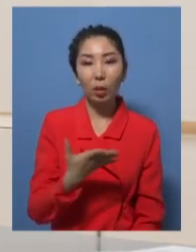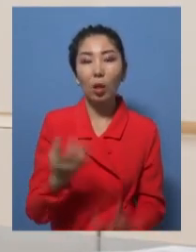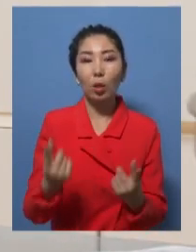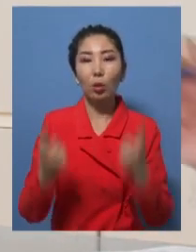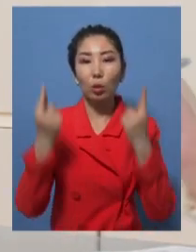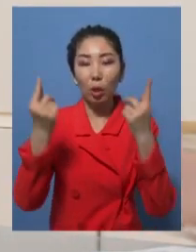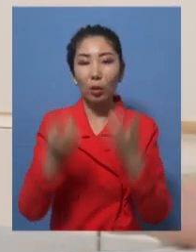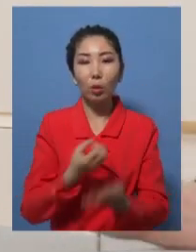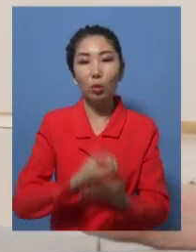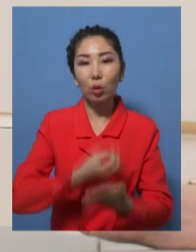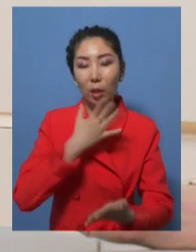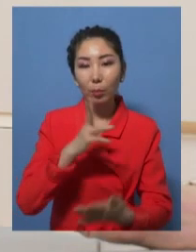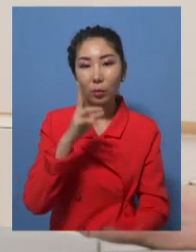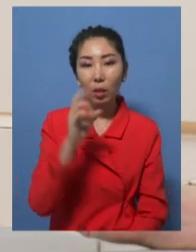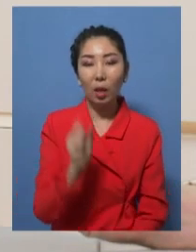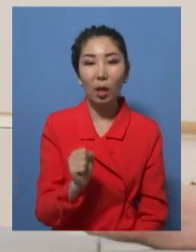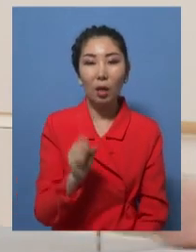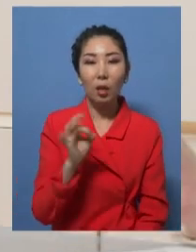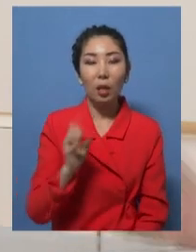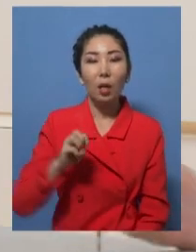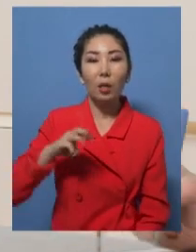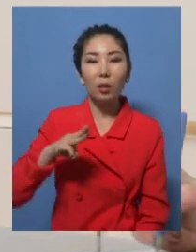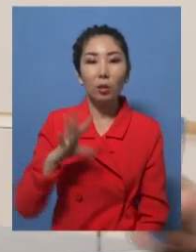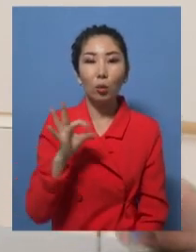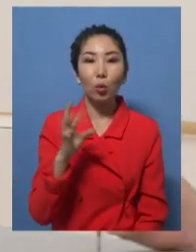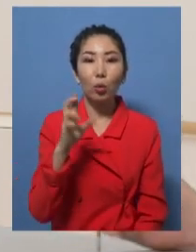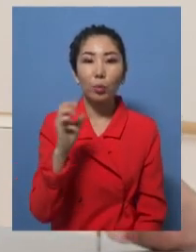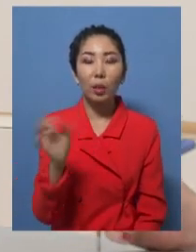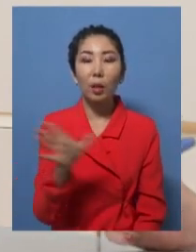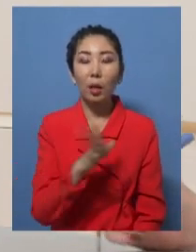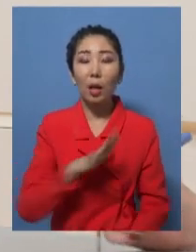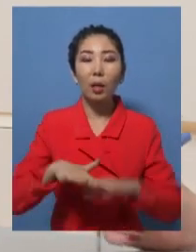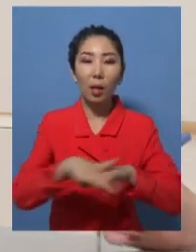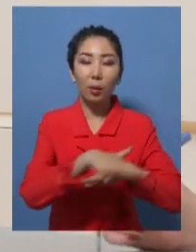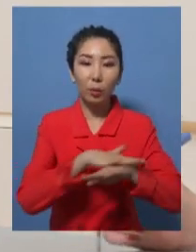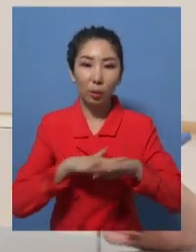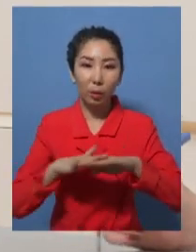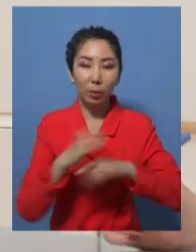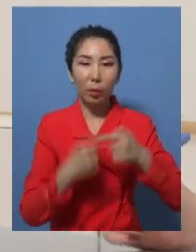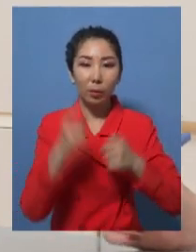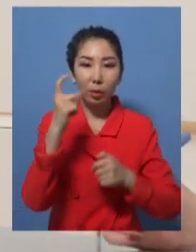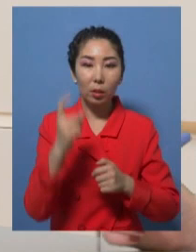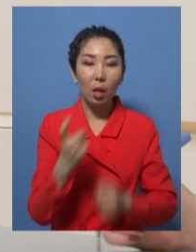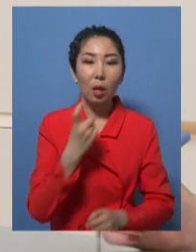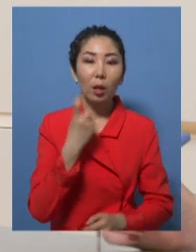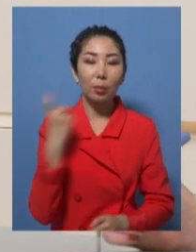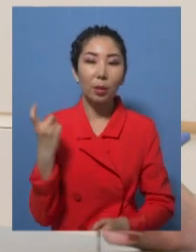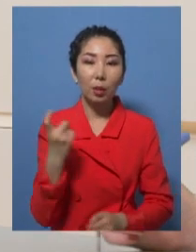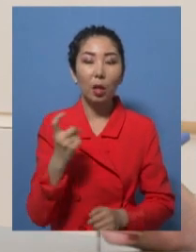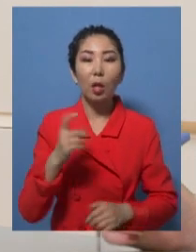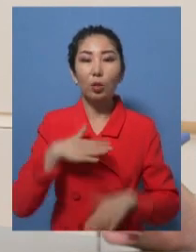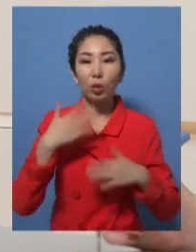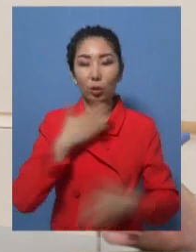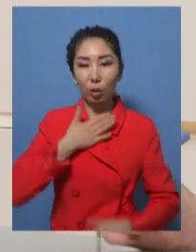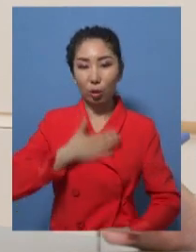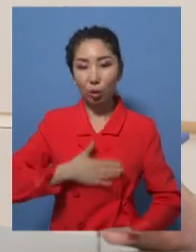құттар кие қонған Қаратөбе деп біз Қаратөбенің халқы өзінің кішігірім жаңағы кәсібін бизнеске айналдырып тыныш жаңа мамыражай өмір